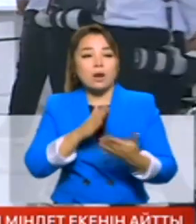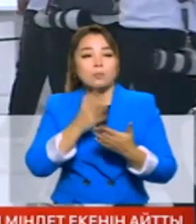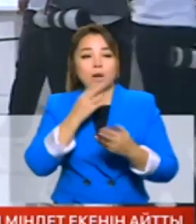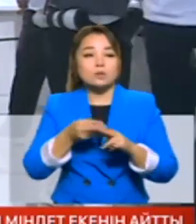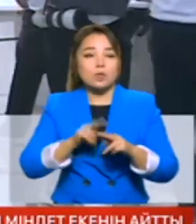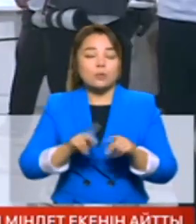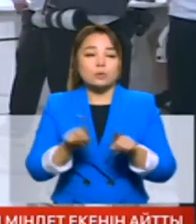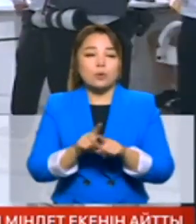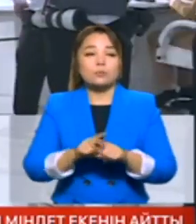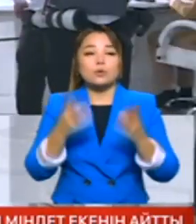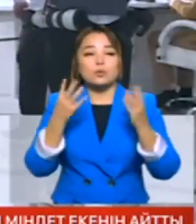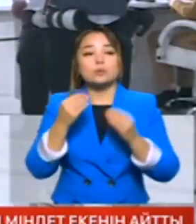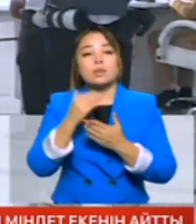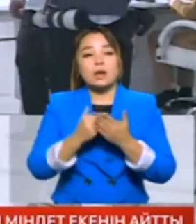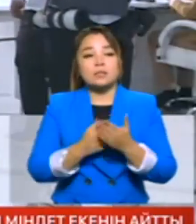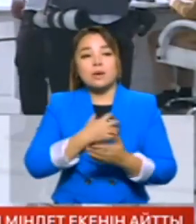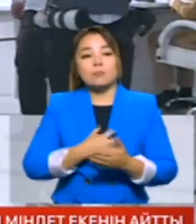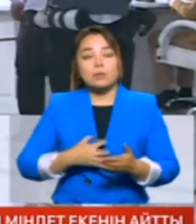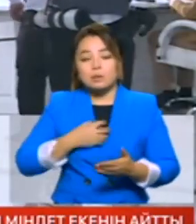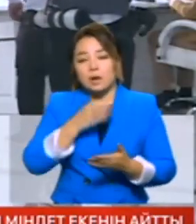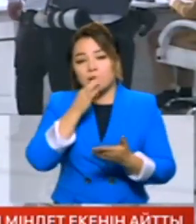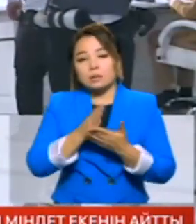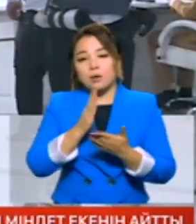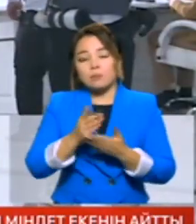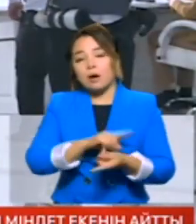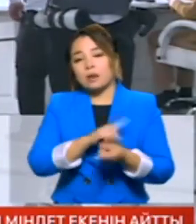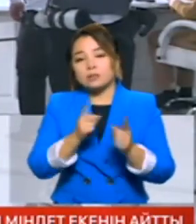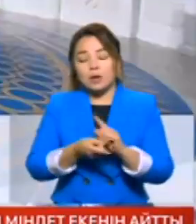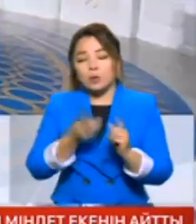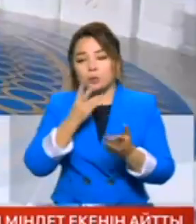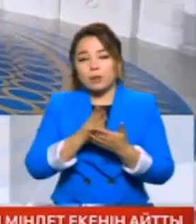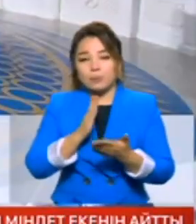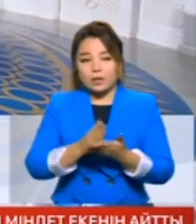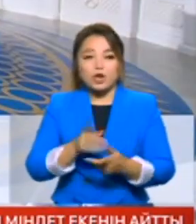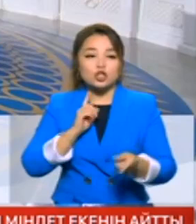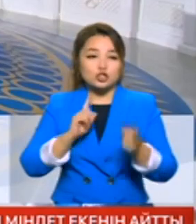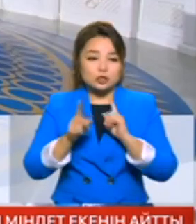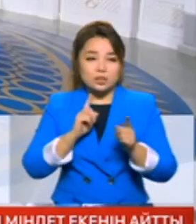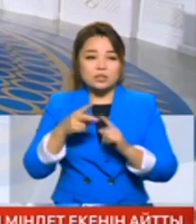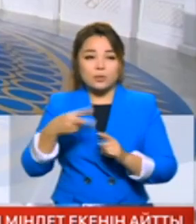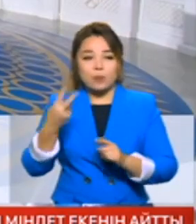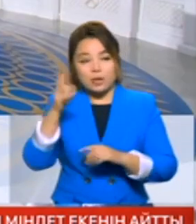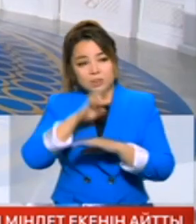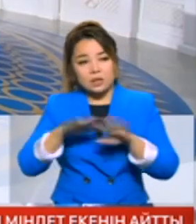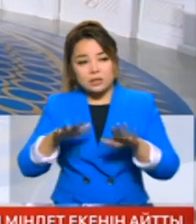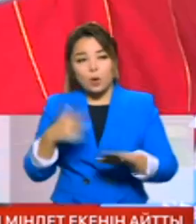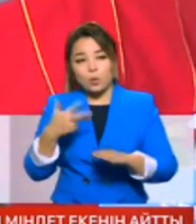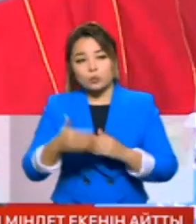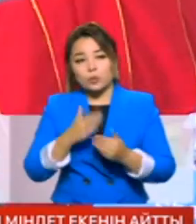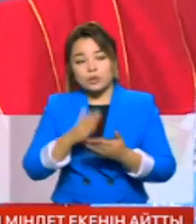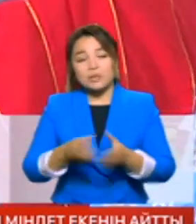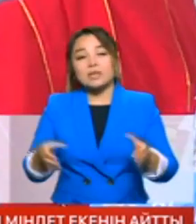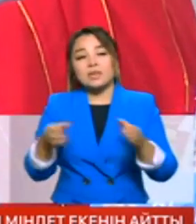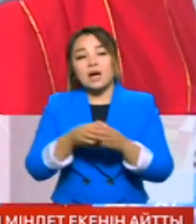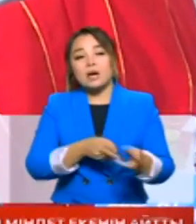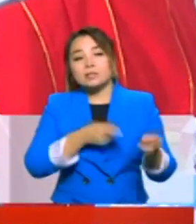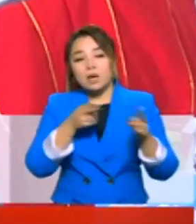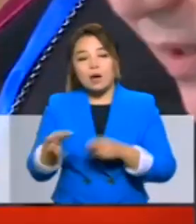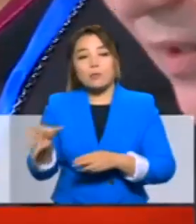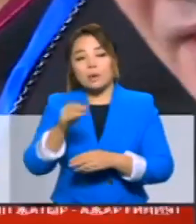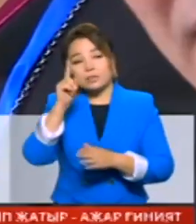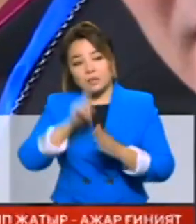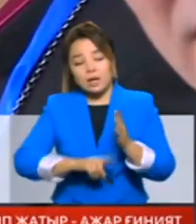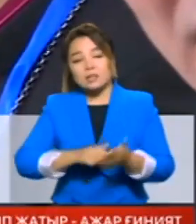болдырмау күн тәртібіндегі ең өзекті мәселеге айналып келеді. Жиынға 22 елден 30-ға жуық делегация келген. Барлық